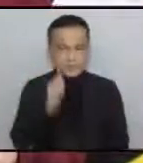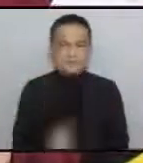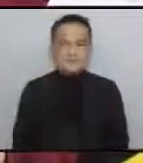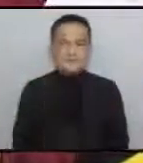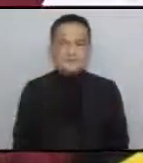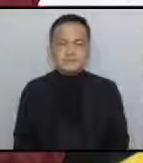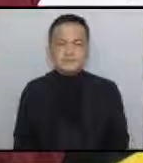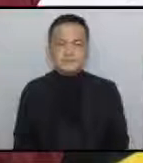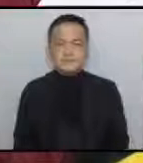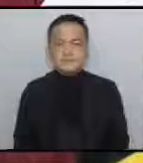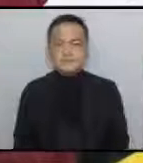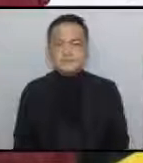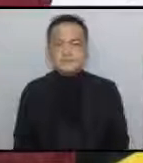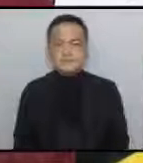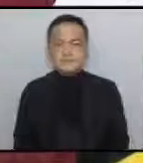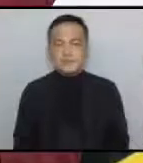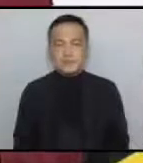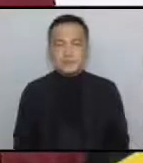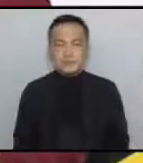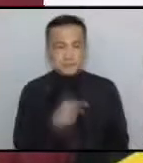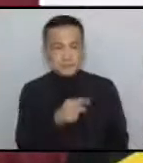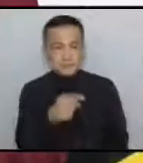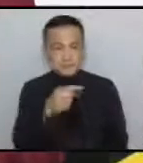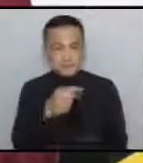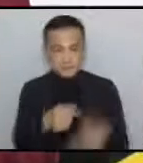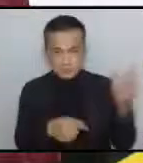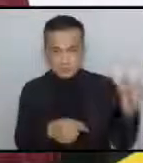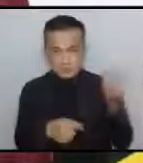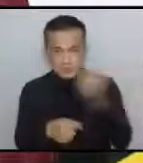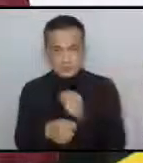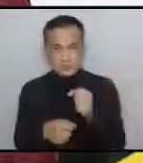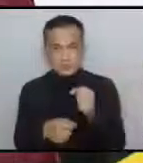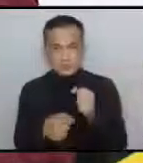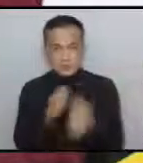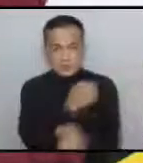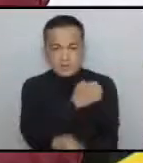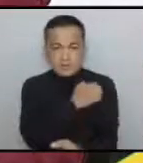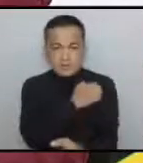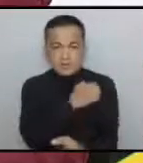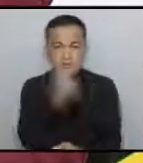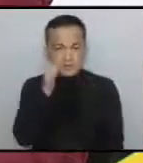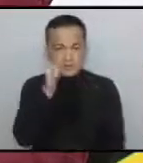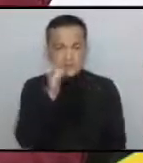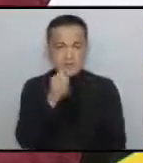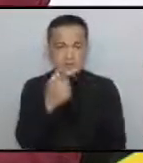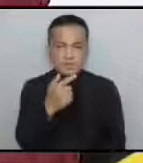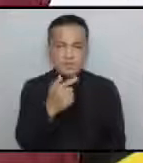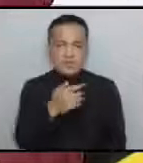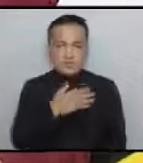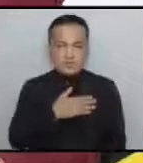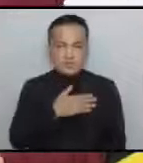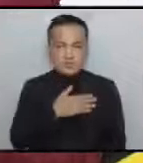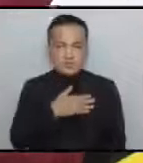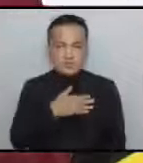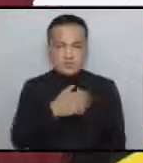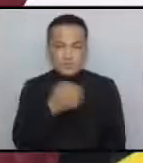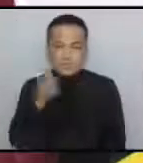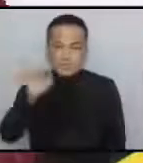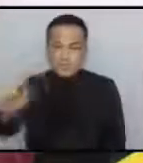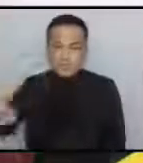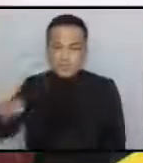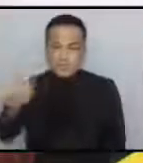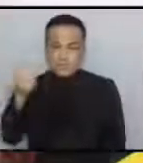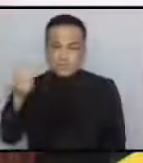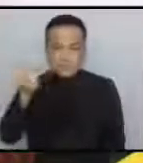makakasama tayo ngayon na isang empowered woman na ang number goal ay to empower other women also sa pamamagitan ng kanyang